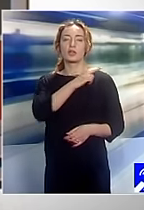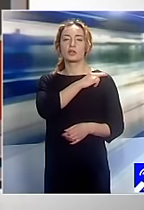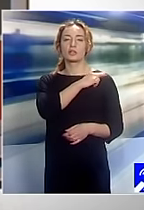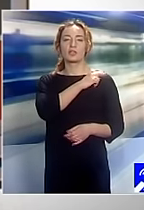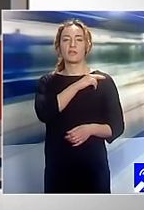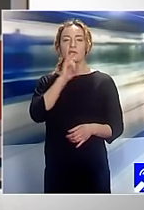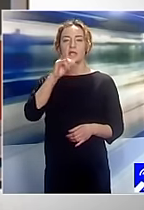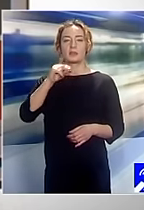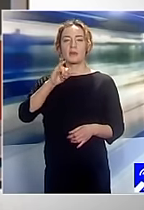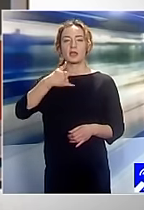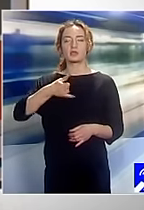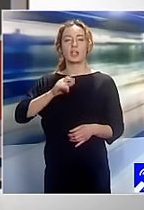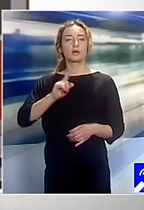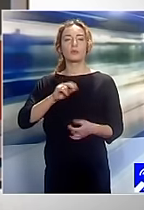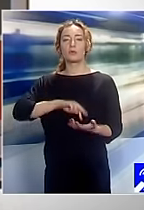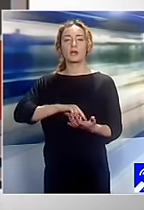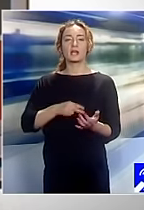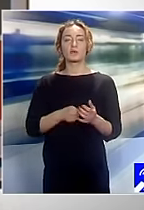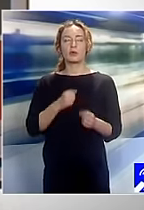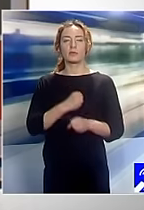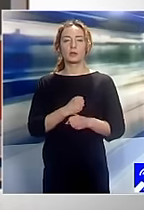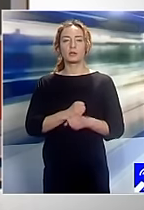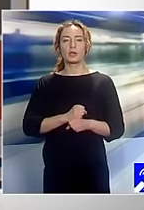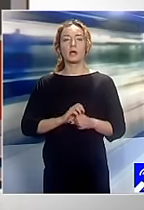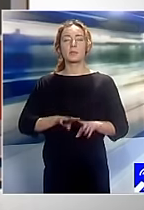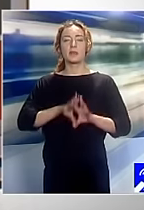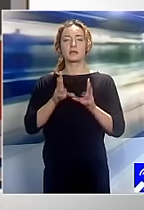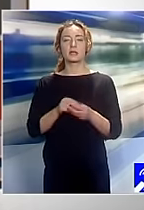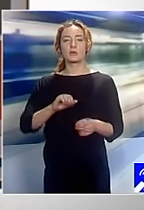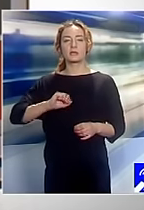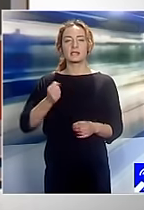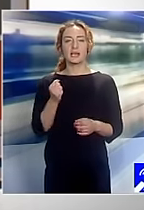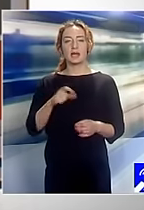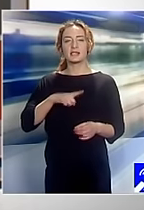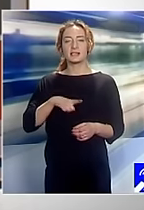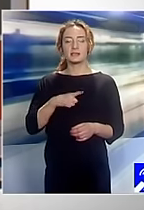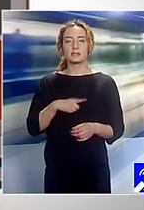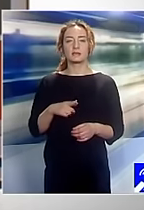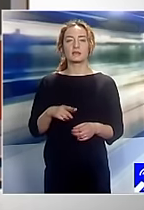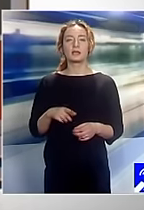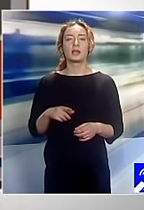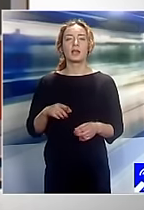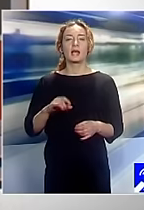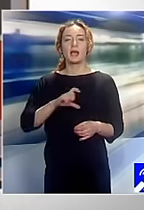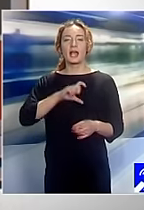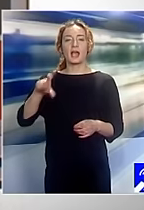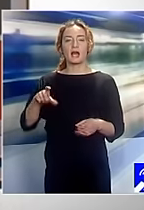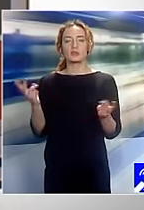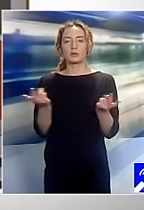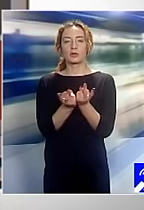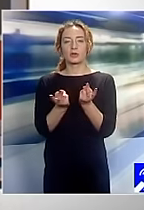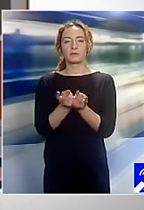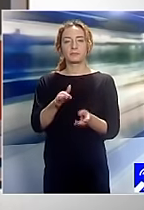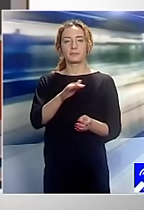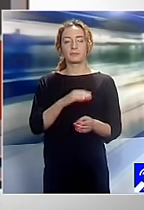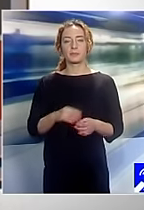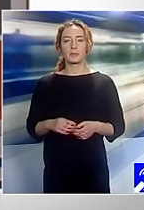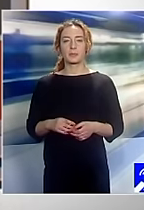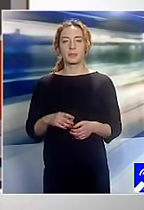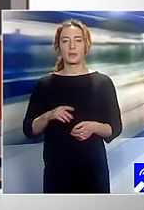va rezolva deloc lucrurile și peste tot în țară sunt zeci de situații similare. Peste un an, doi, este